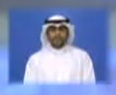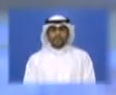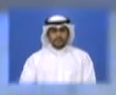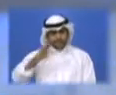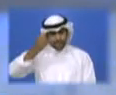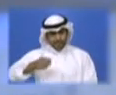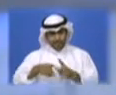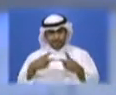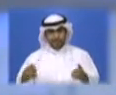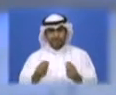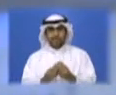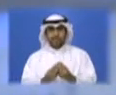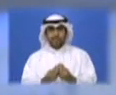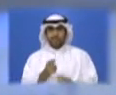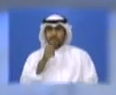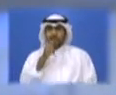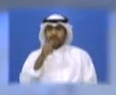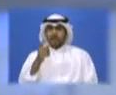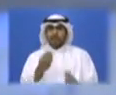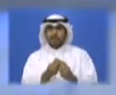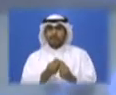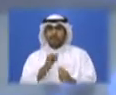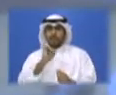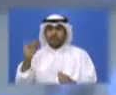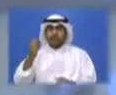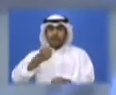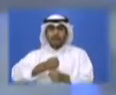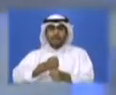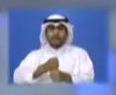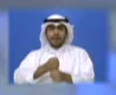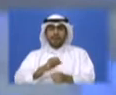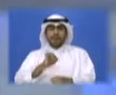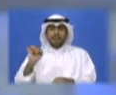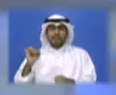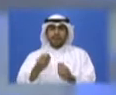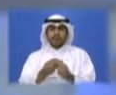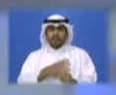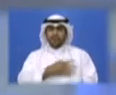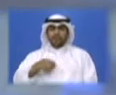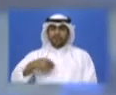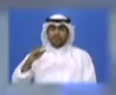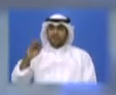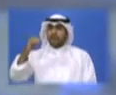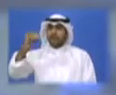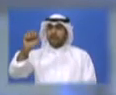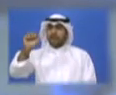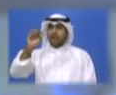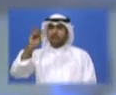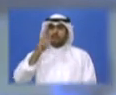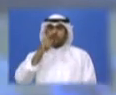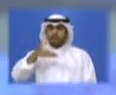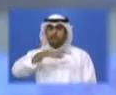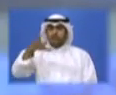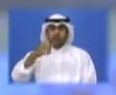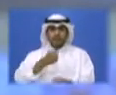أهلا بكم من جديد. أكدت رئيس مجلس سيدات الأعمال العرب الشيخة حصة سعد العبدالله السالم الصباح اليوم اهتمام دوائر المال